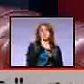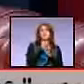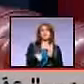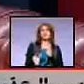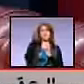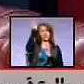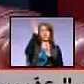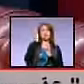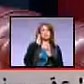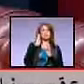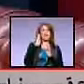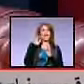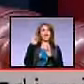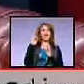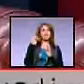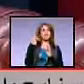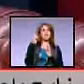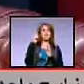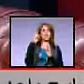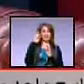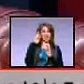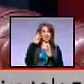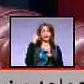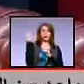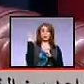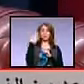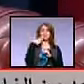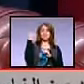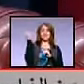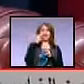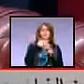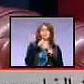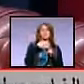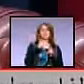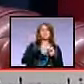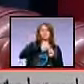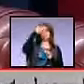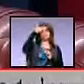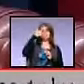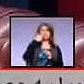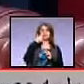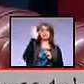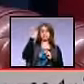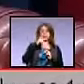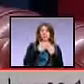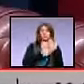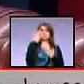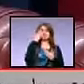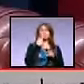حضرتك؟ قالت لي احنا بنعمل مسلسل جديد بطولتي واخراج الاستاذ اسماعيل عبد